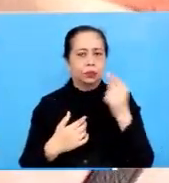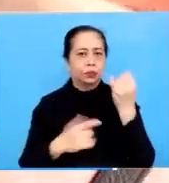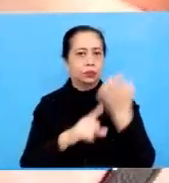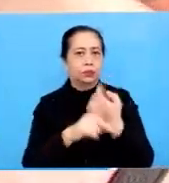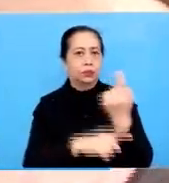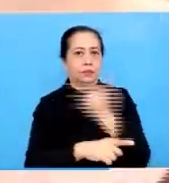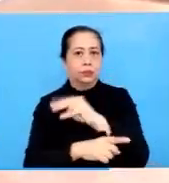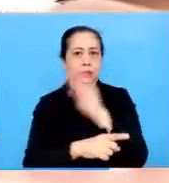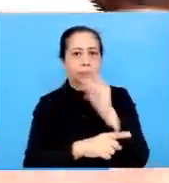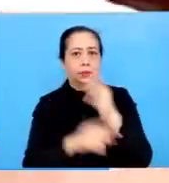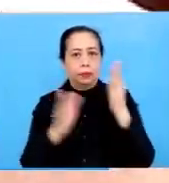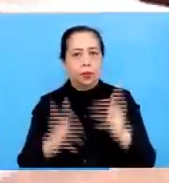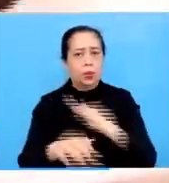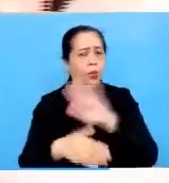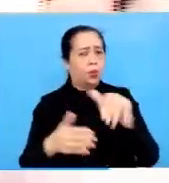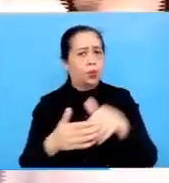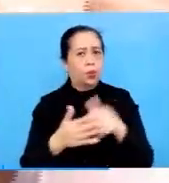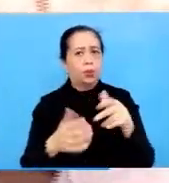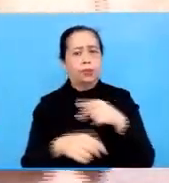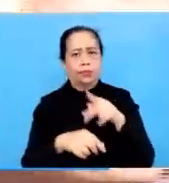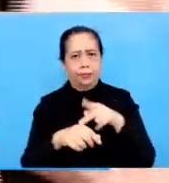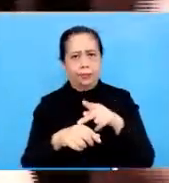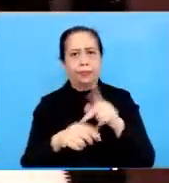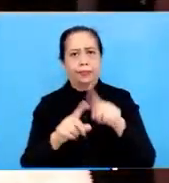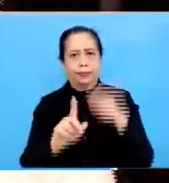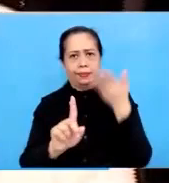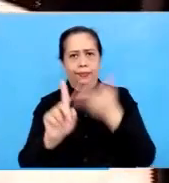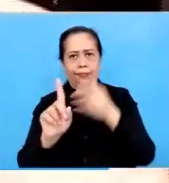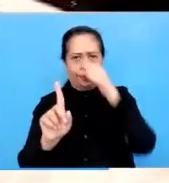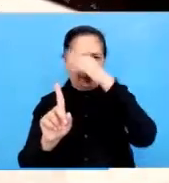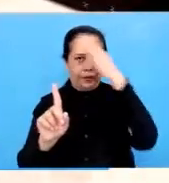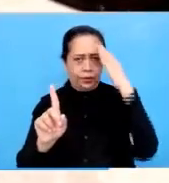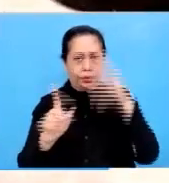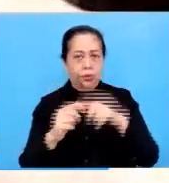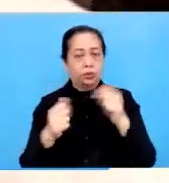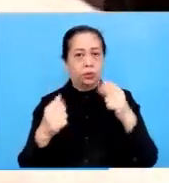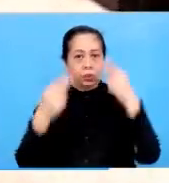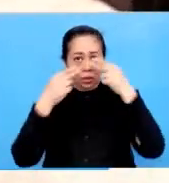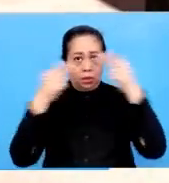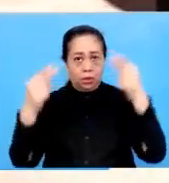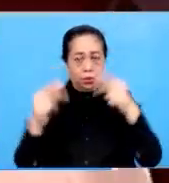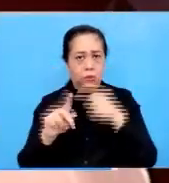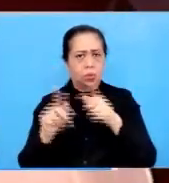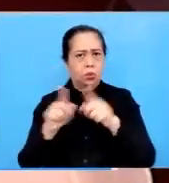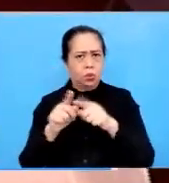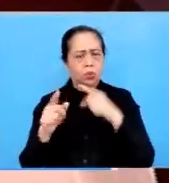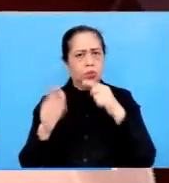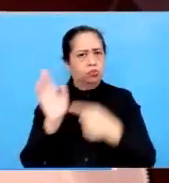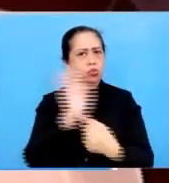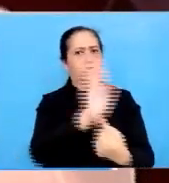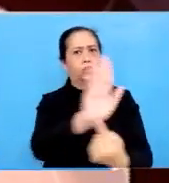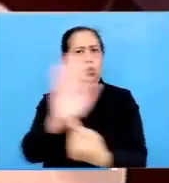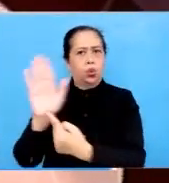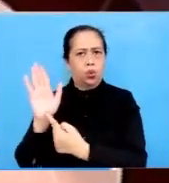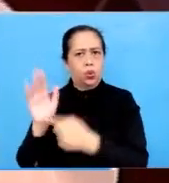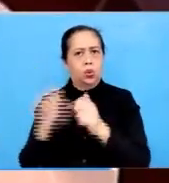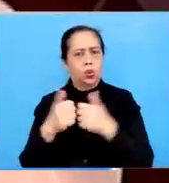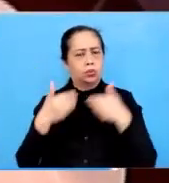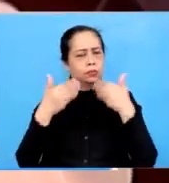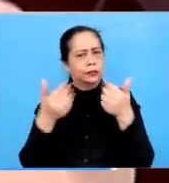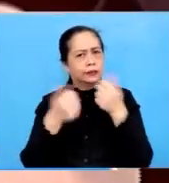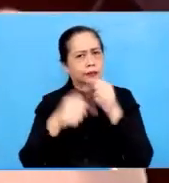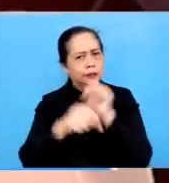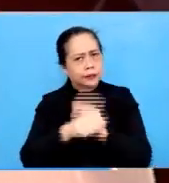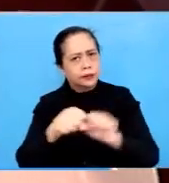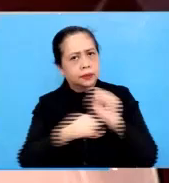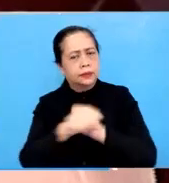Manileño kundi ng buong bansa si Bonifacio. Anya, bukod sa pagiging bayani, ay ipinamalas din ni Bonifacio ang pagsusumikap sa